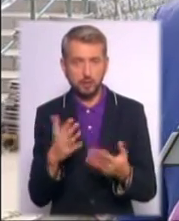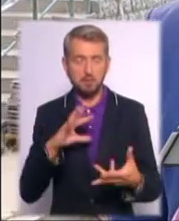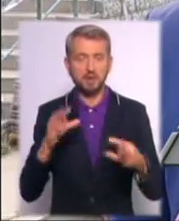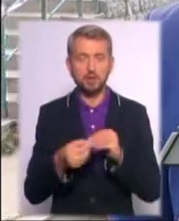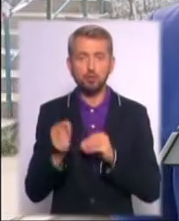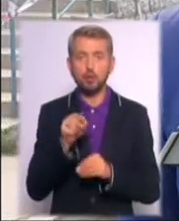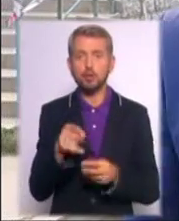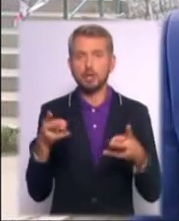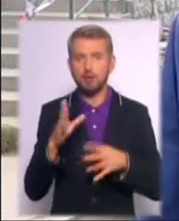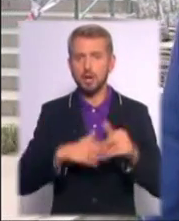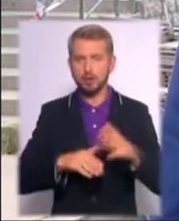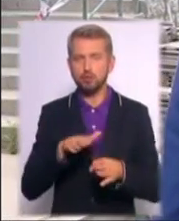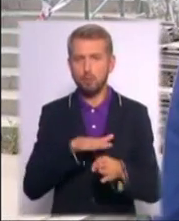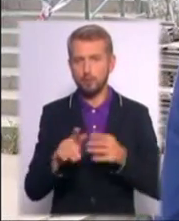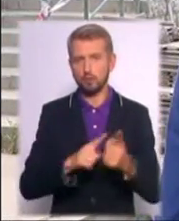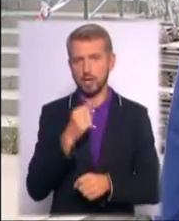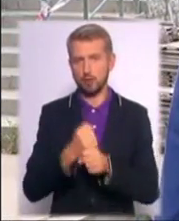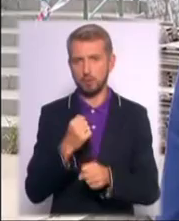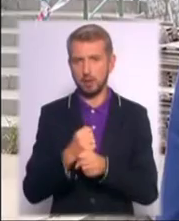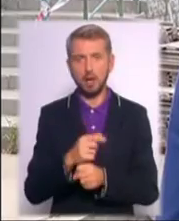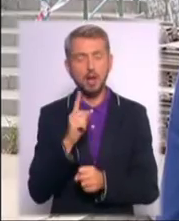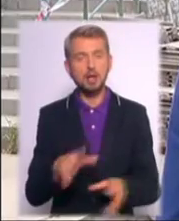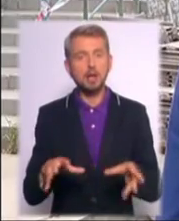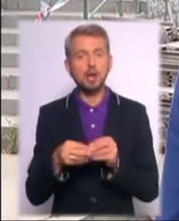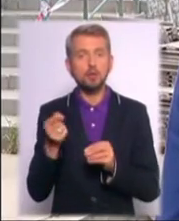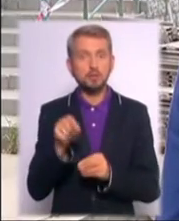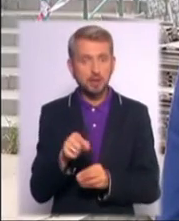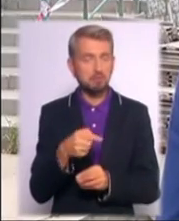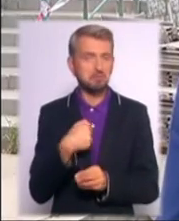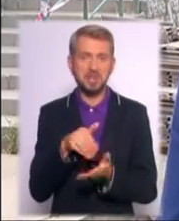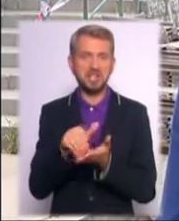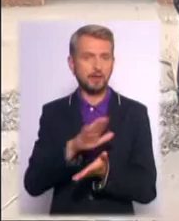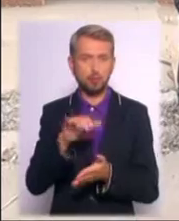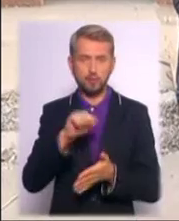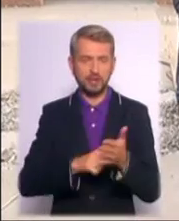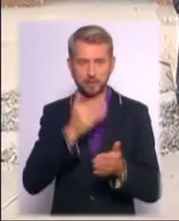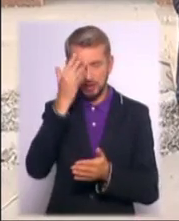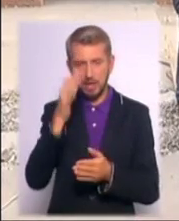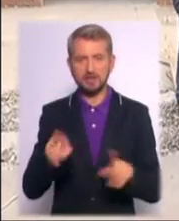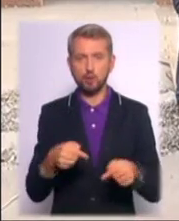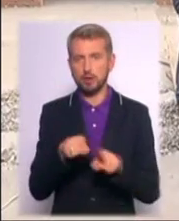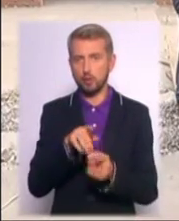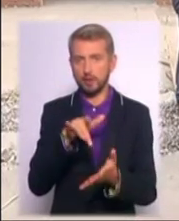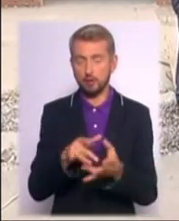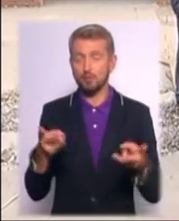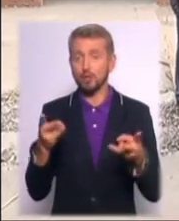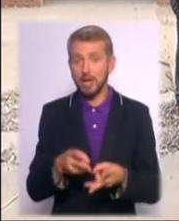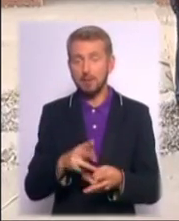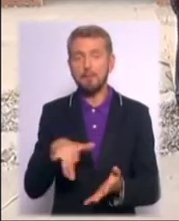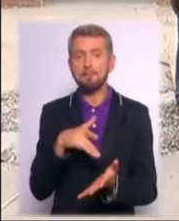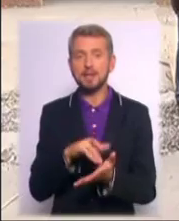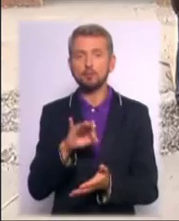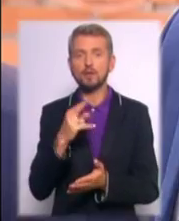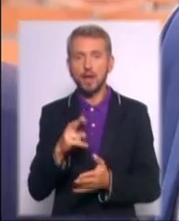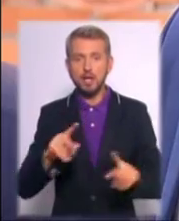його потрібно практично повністю переробляти. Але разом з тим ми не відмовилися від ідеї створення такого центру. Потреба міста у соціальній реабілітації дітей з